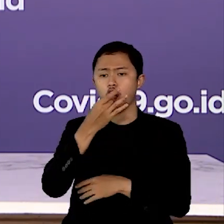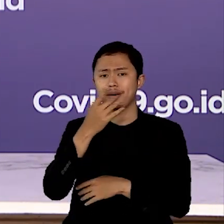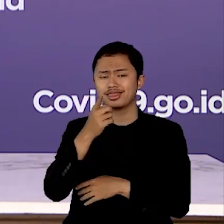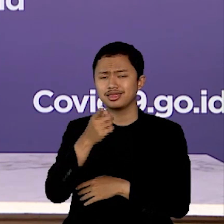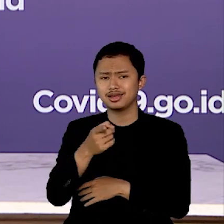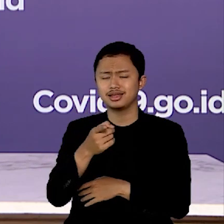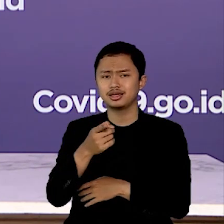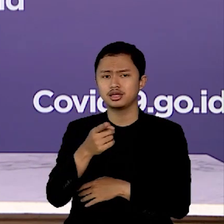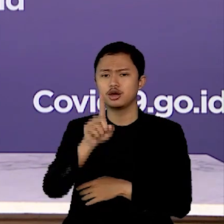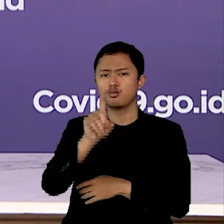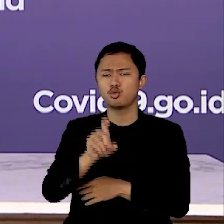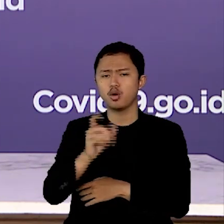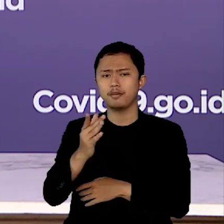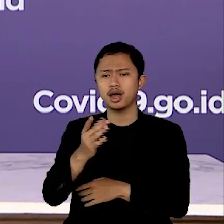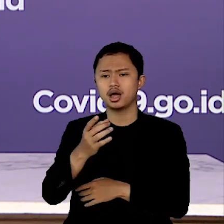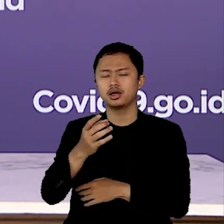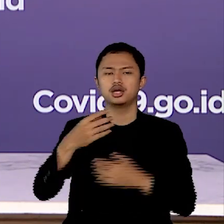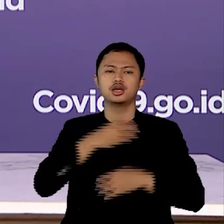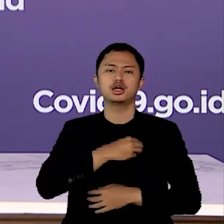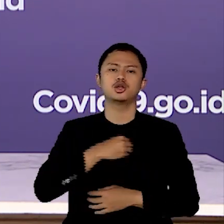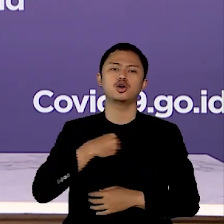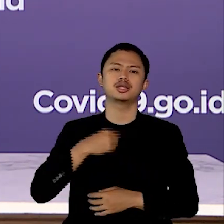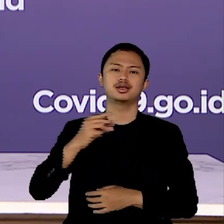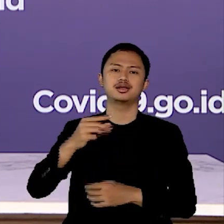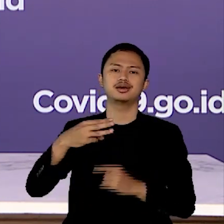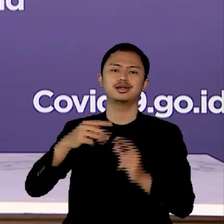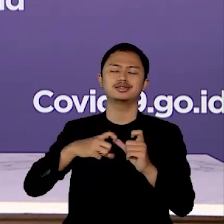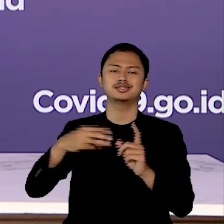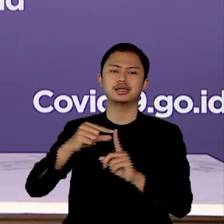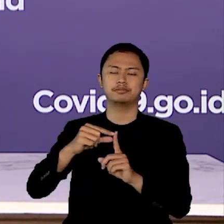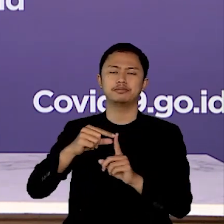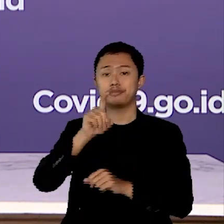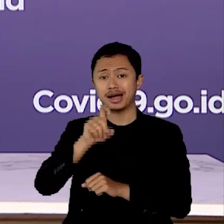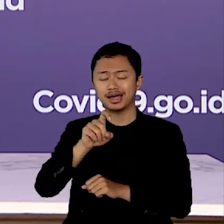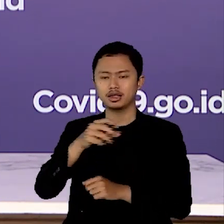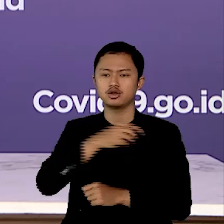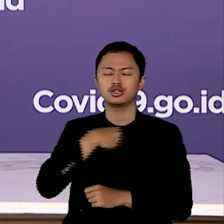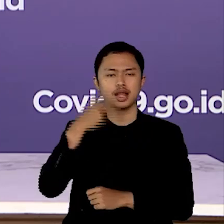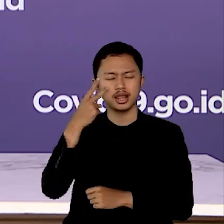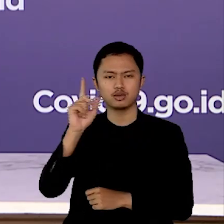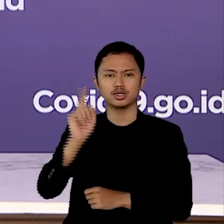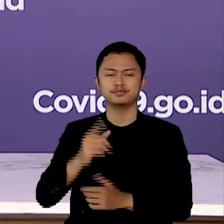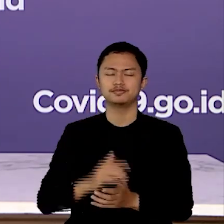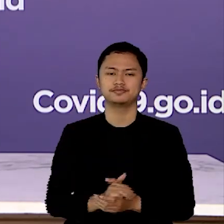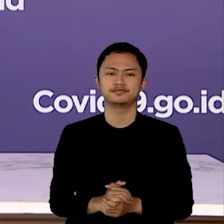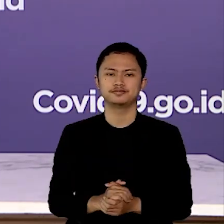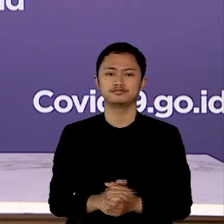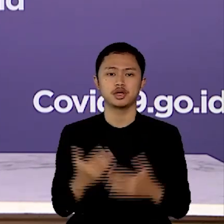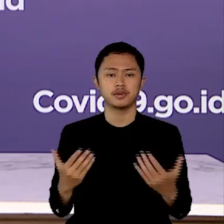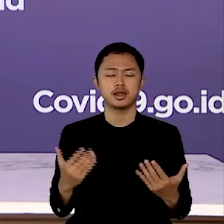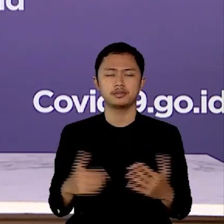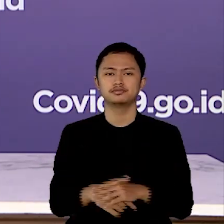obat tersebut harus dengan resep dokter dan penggunaannya di bawah pengawasan dokter terima kasih terima kasih sial